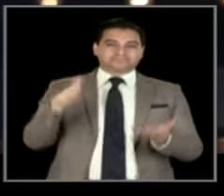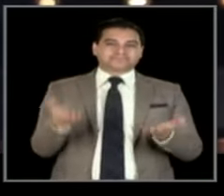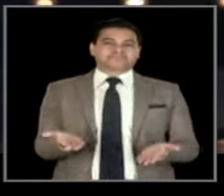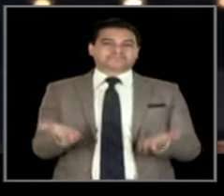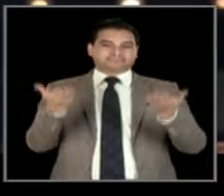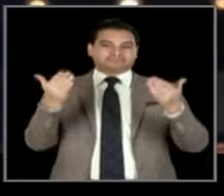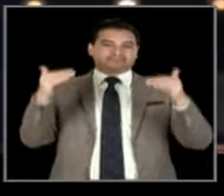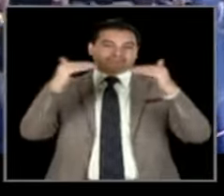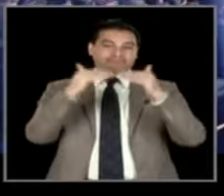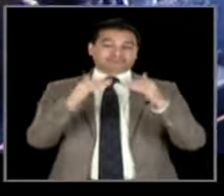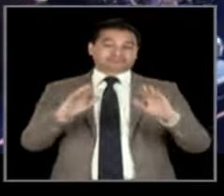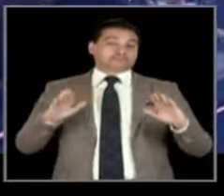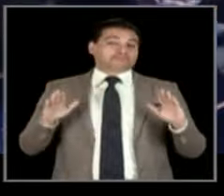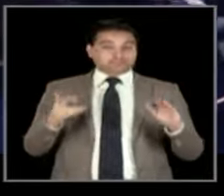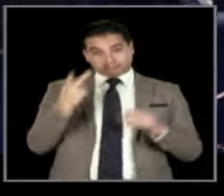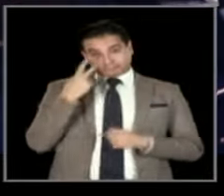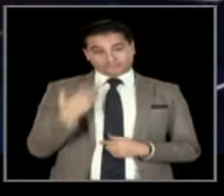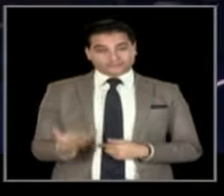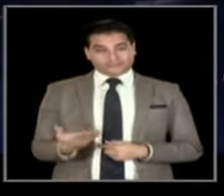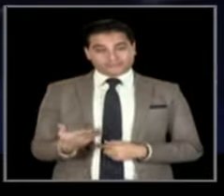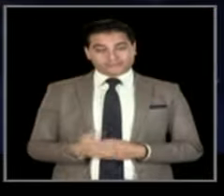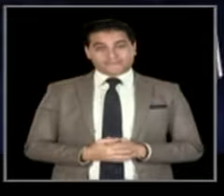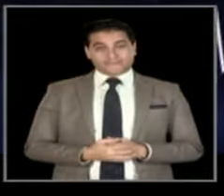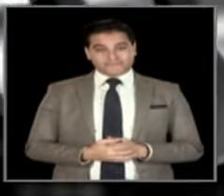سوهاج تاني المكان.